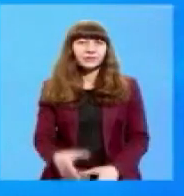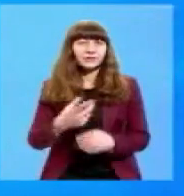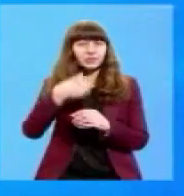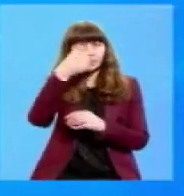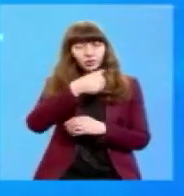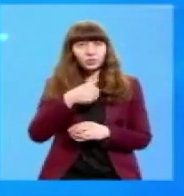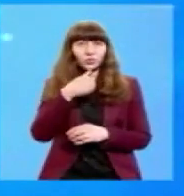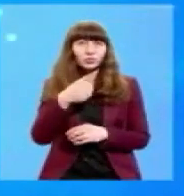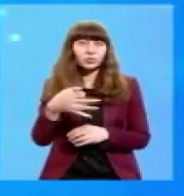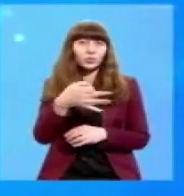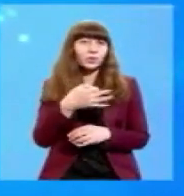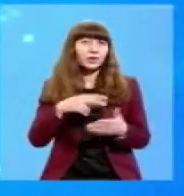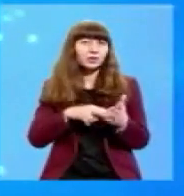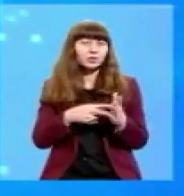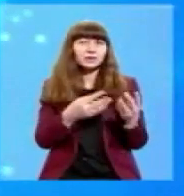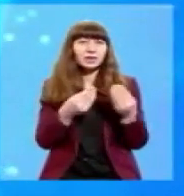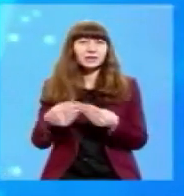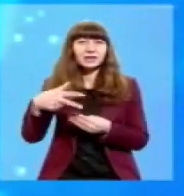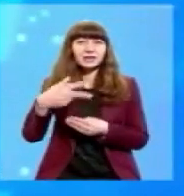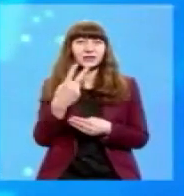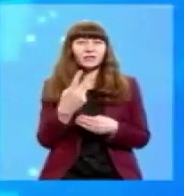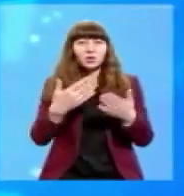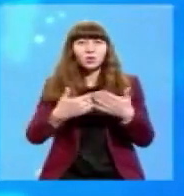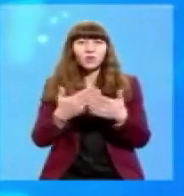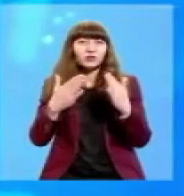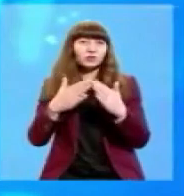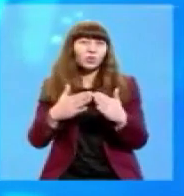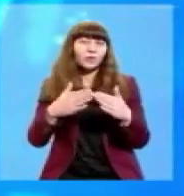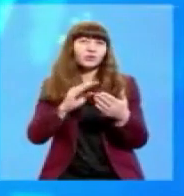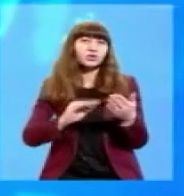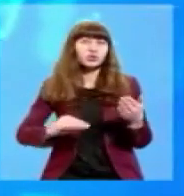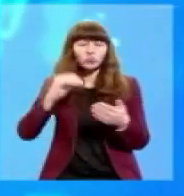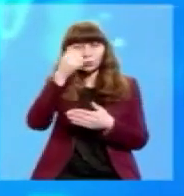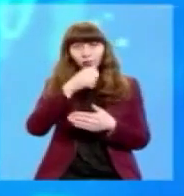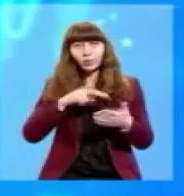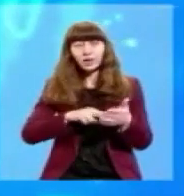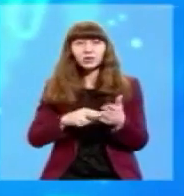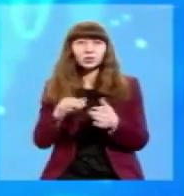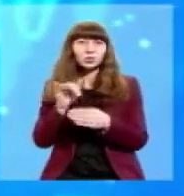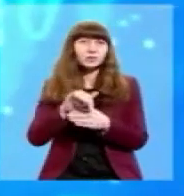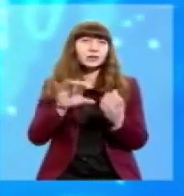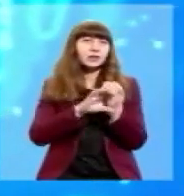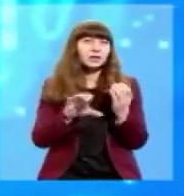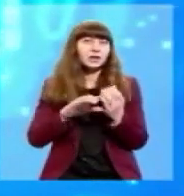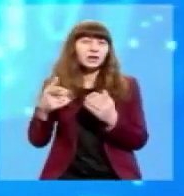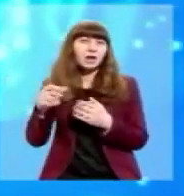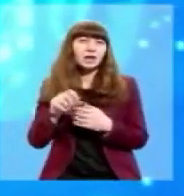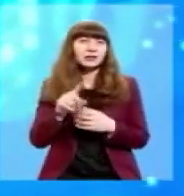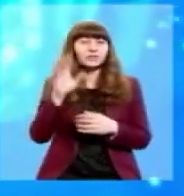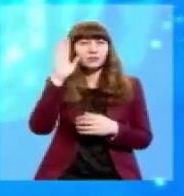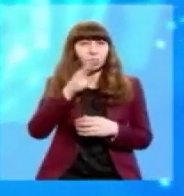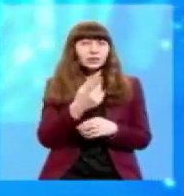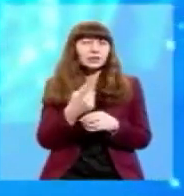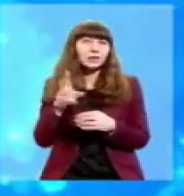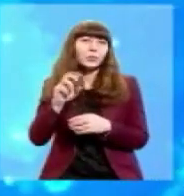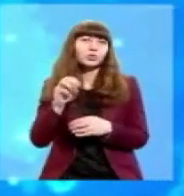В этом году в области планируют сдать 32 новых дома. В течение года к новостройкам планируют подвести инженерные коммуникации, газ и воду. На